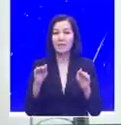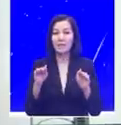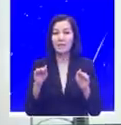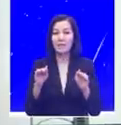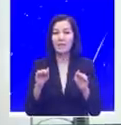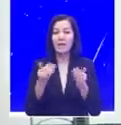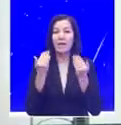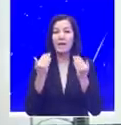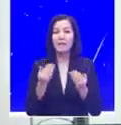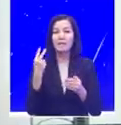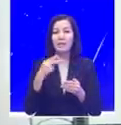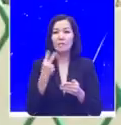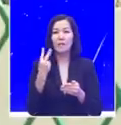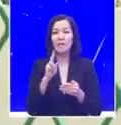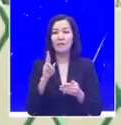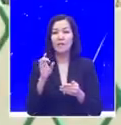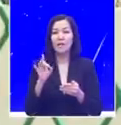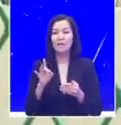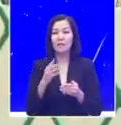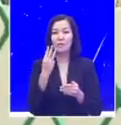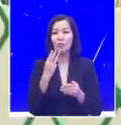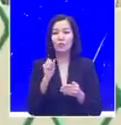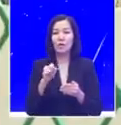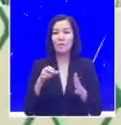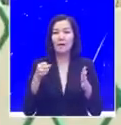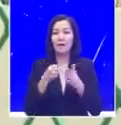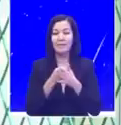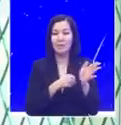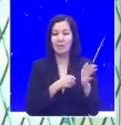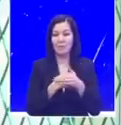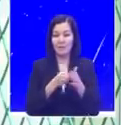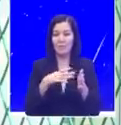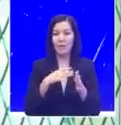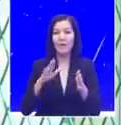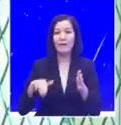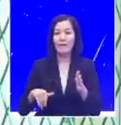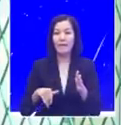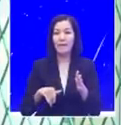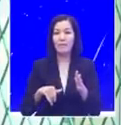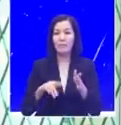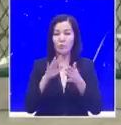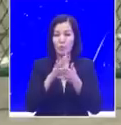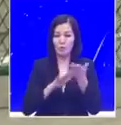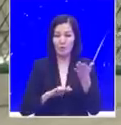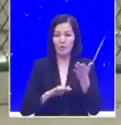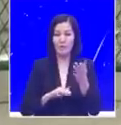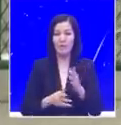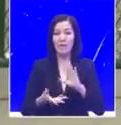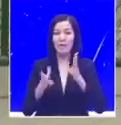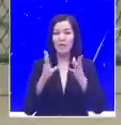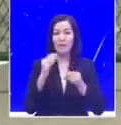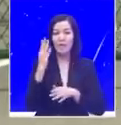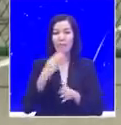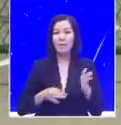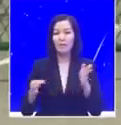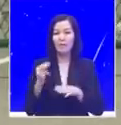дамылдамайтын шекара маңы 22 қаңтардан 3 ақпанға дейін жабылған болатын. Кейін бұл тәртіп ұзартылды. Жалпы Алматы облысының